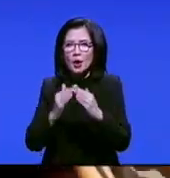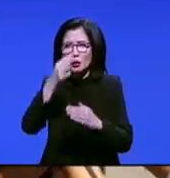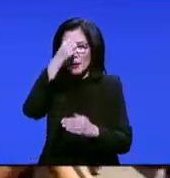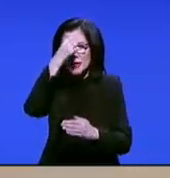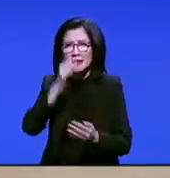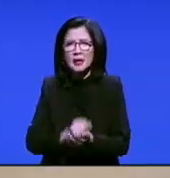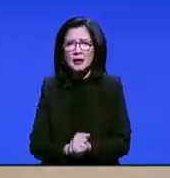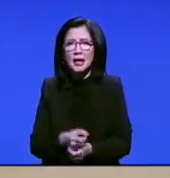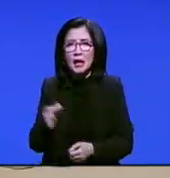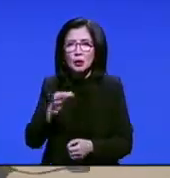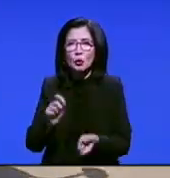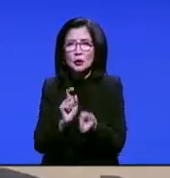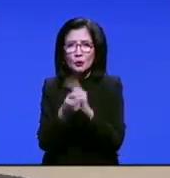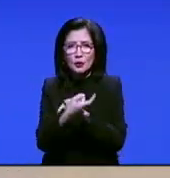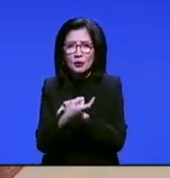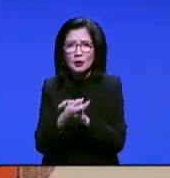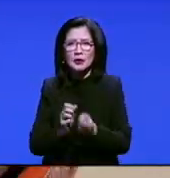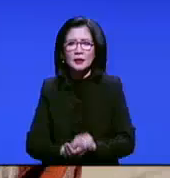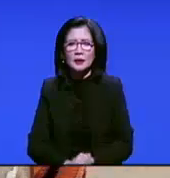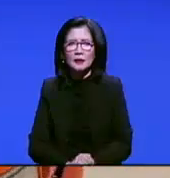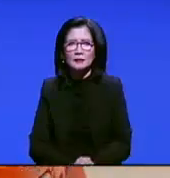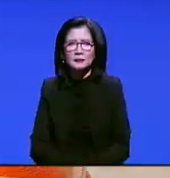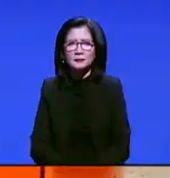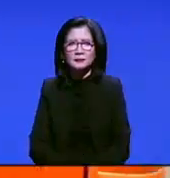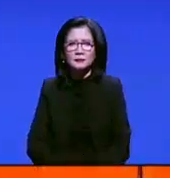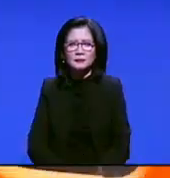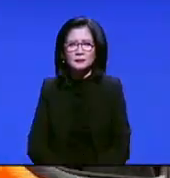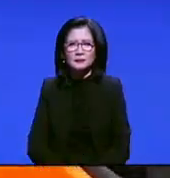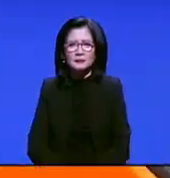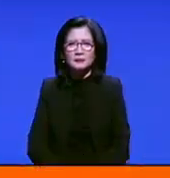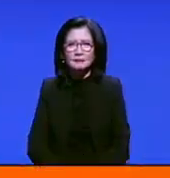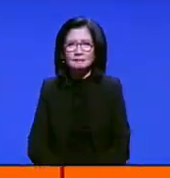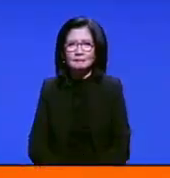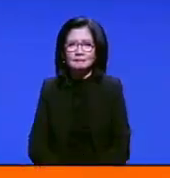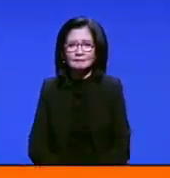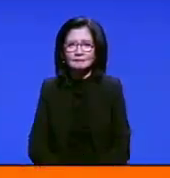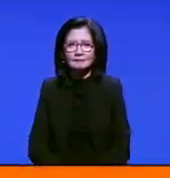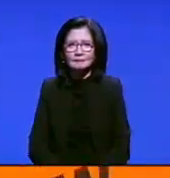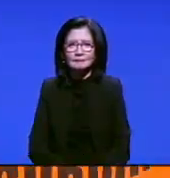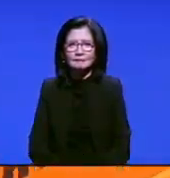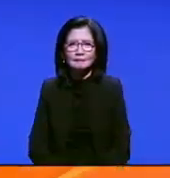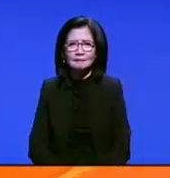Bayangkara, Porong Sidoarjo untuk menjalani visum. Yosep Priyongko, Pasuruan, Jawa Timur.